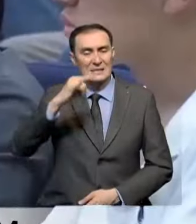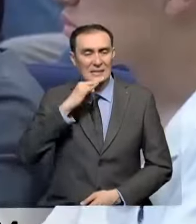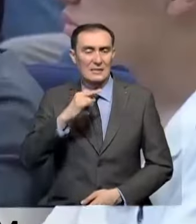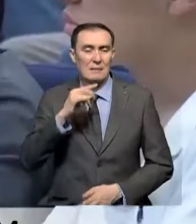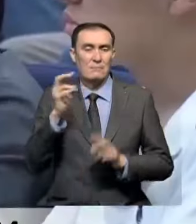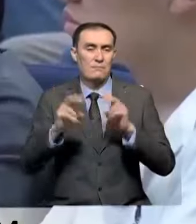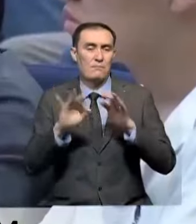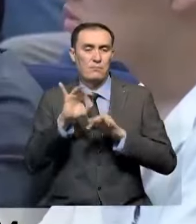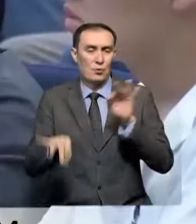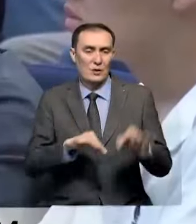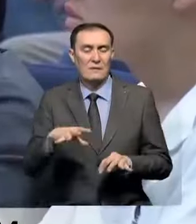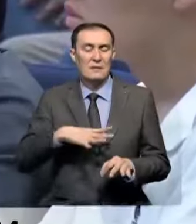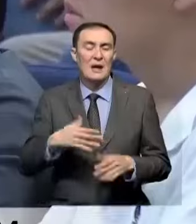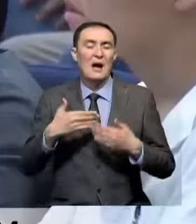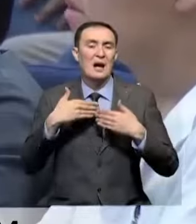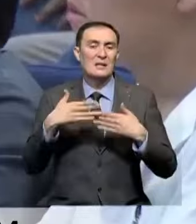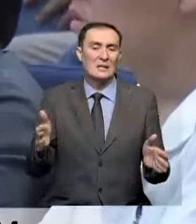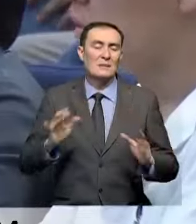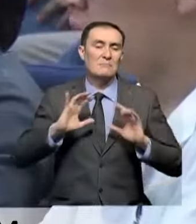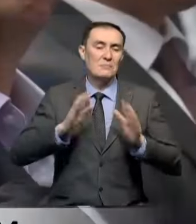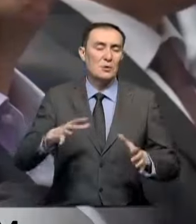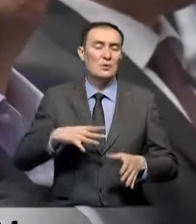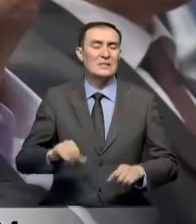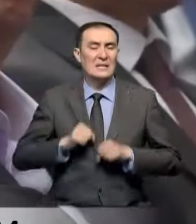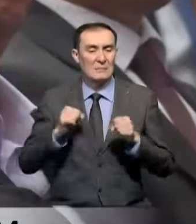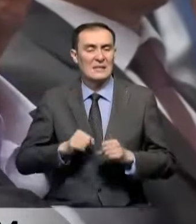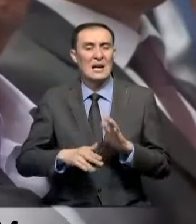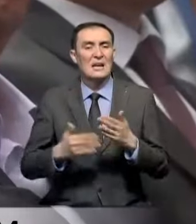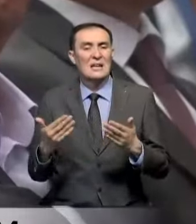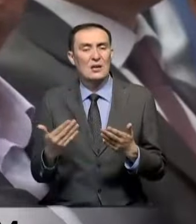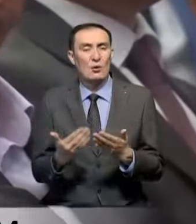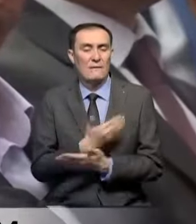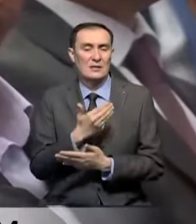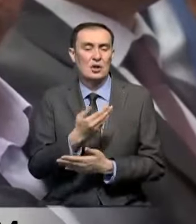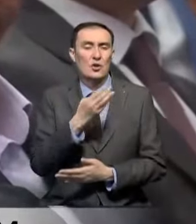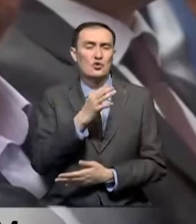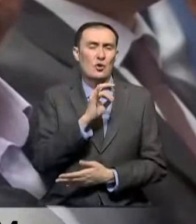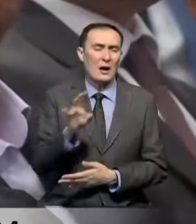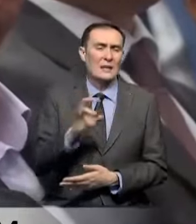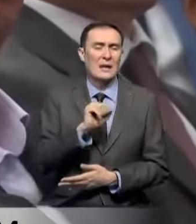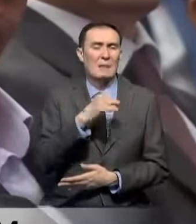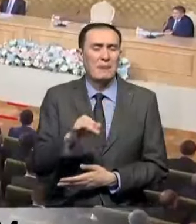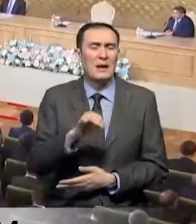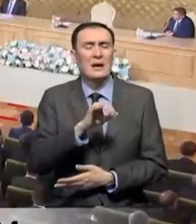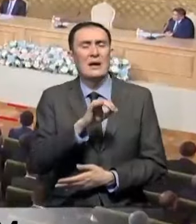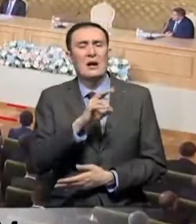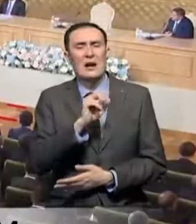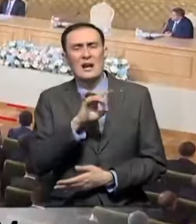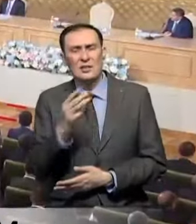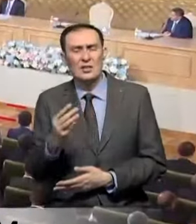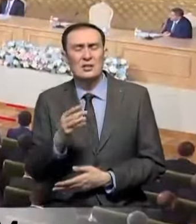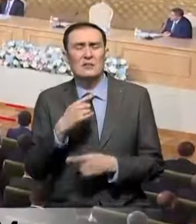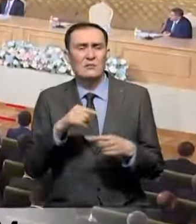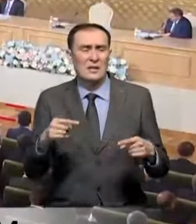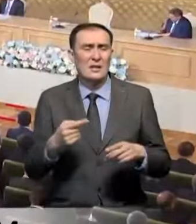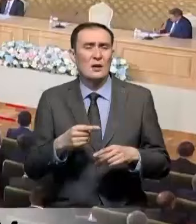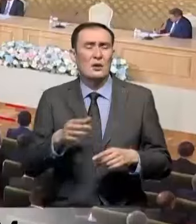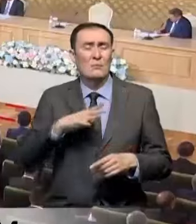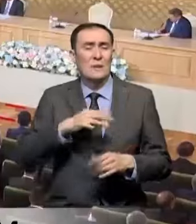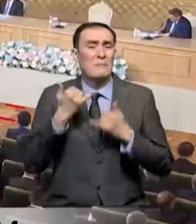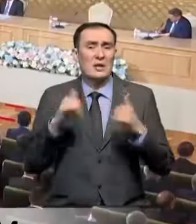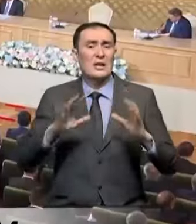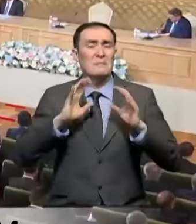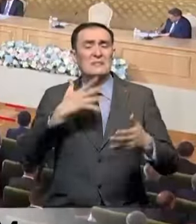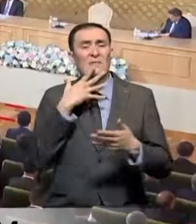А ещё быть открытым к миру и стремиться к инновациям шокан Абай Алихан Ахмед каш когда-то они поражали